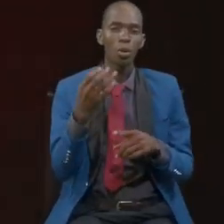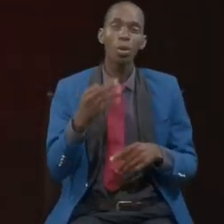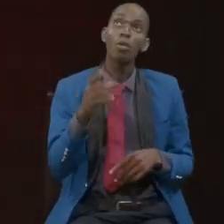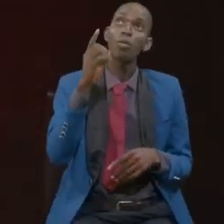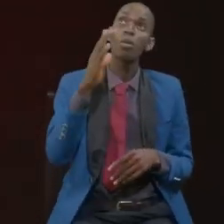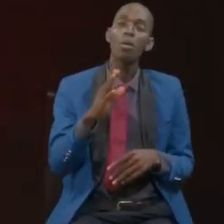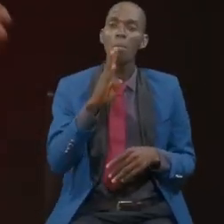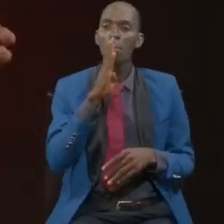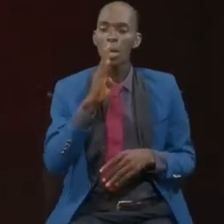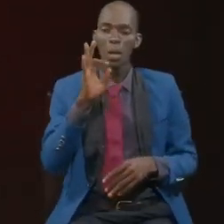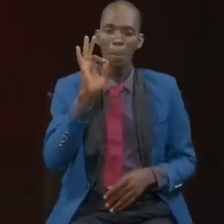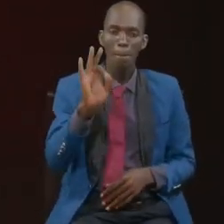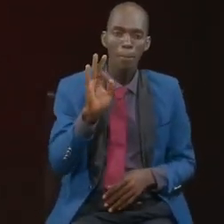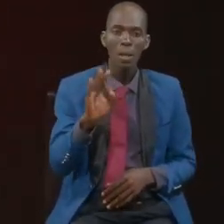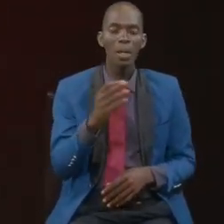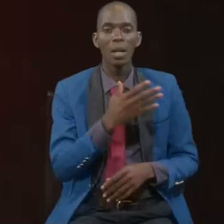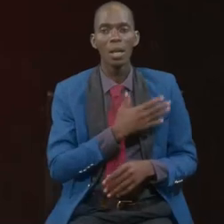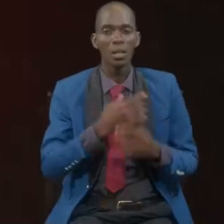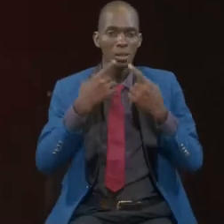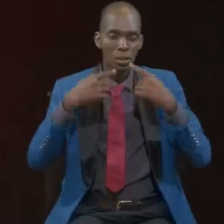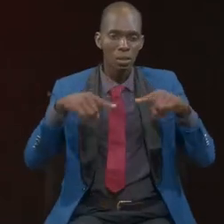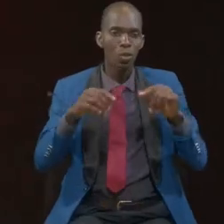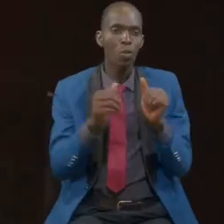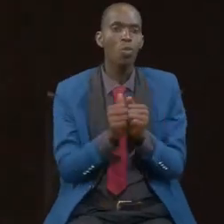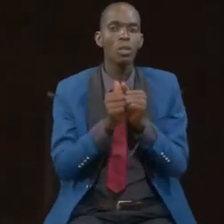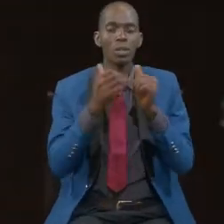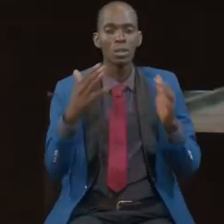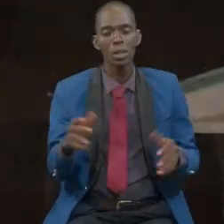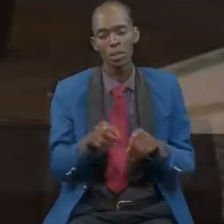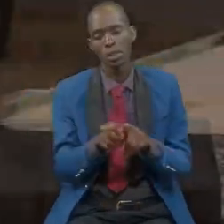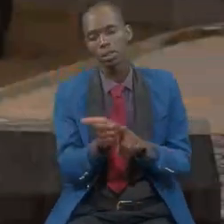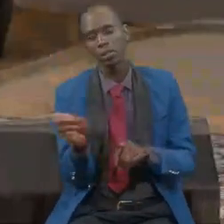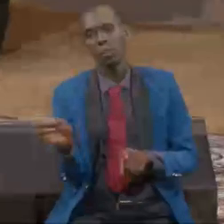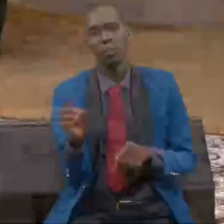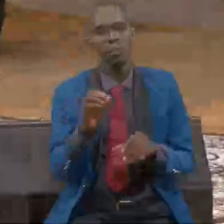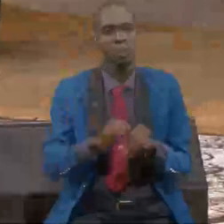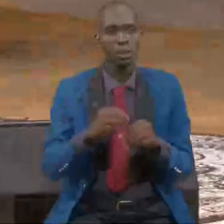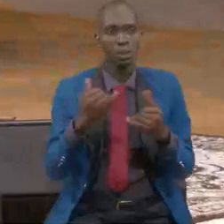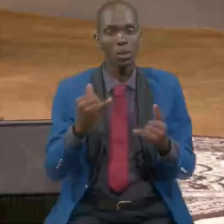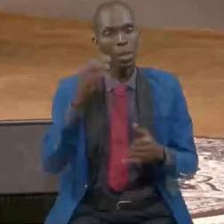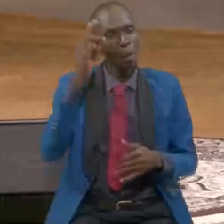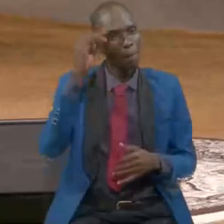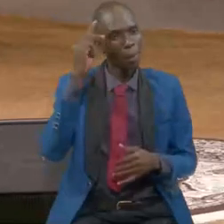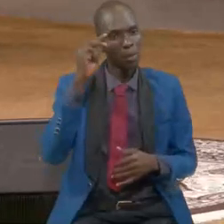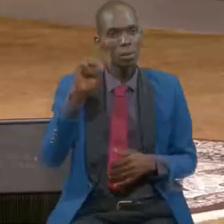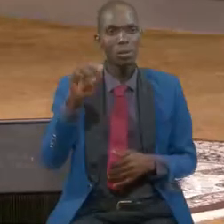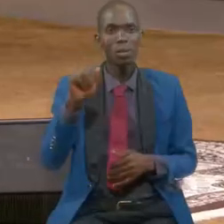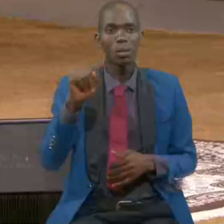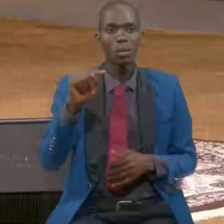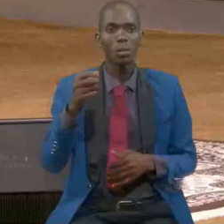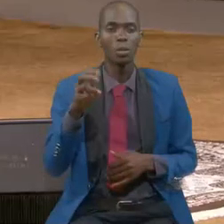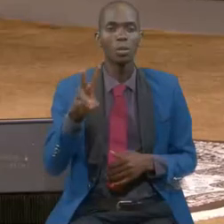de Dieu soit prêchée, proclamée sans déviation. Matthieu